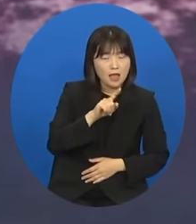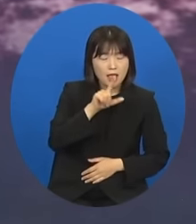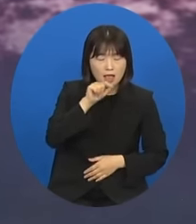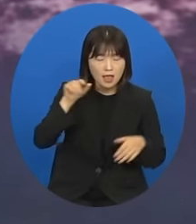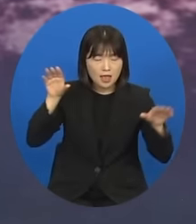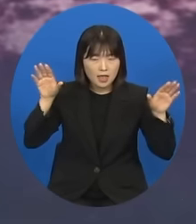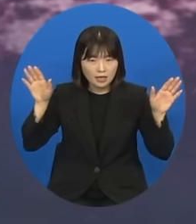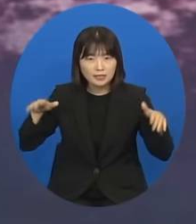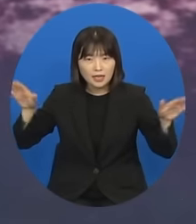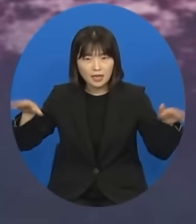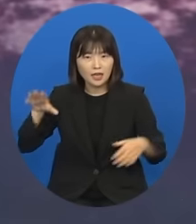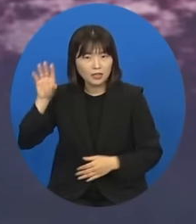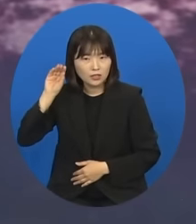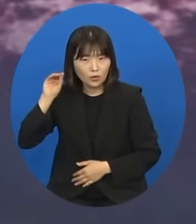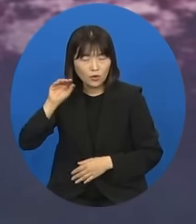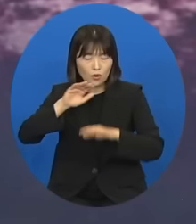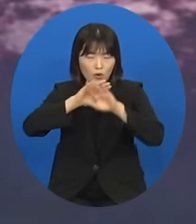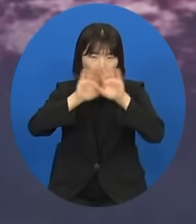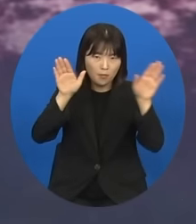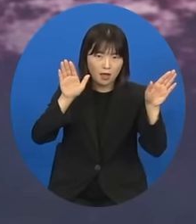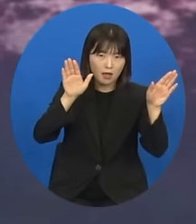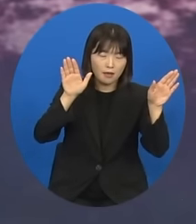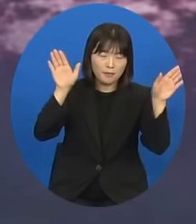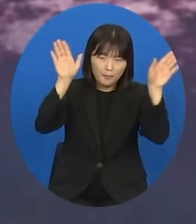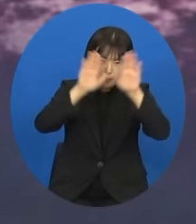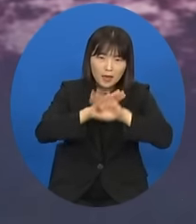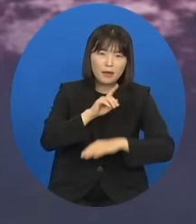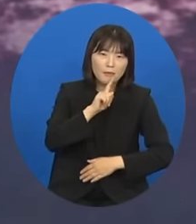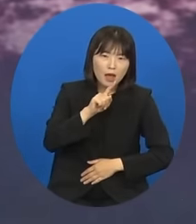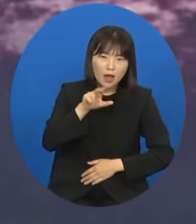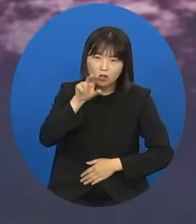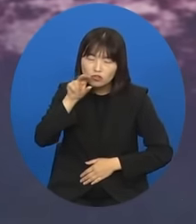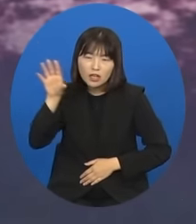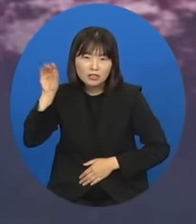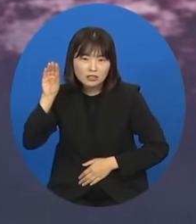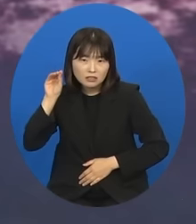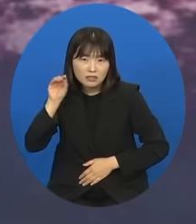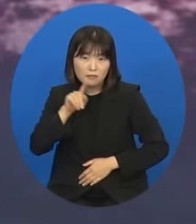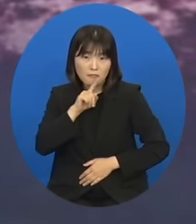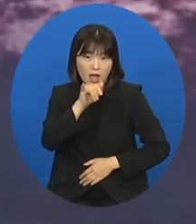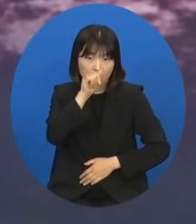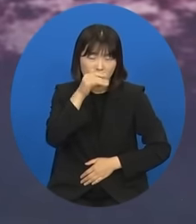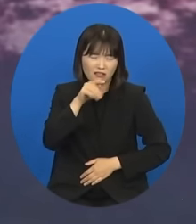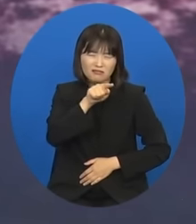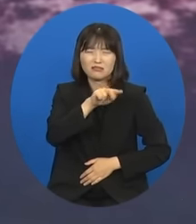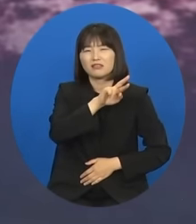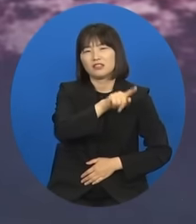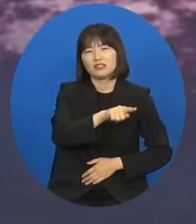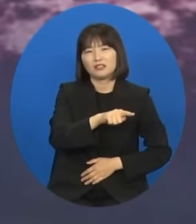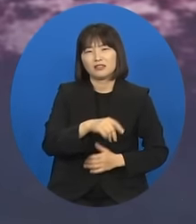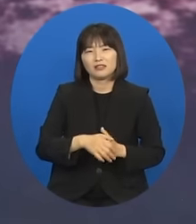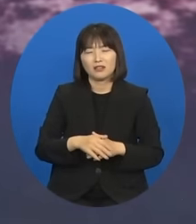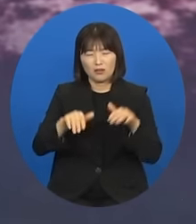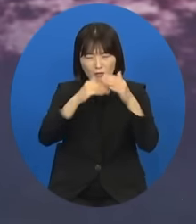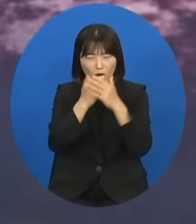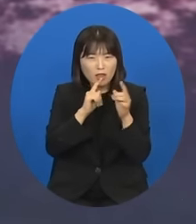말이 있는데 틀렸습니다 말도 반말도 다 아내가